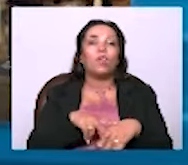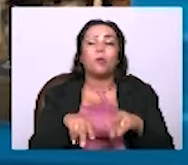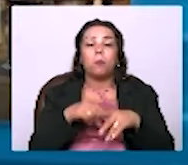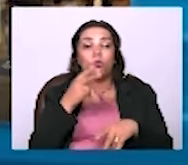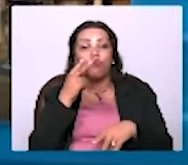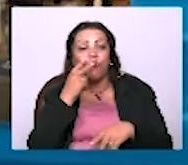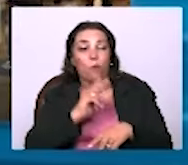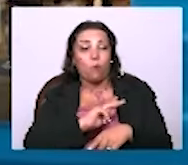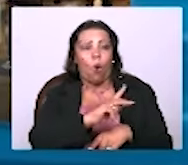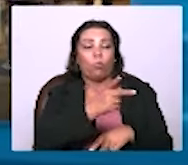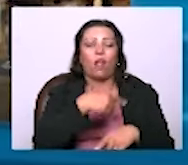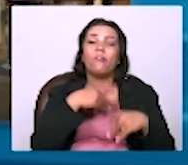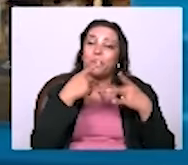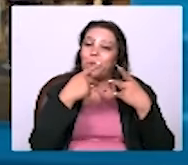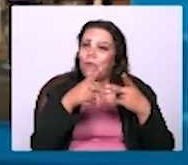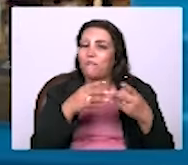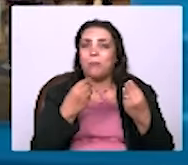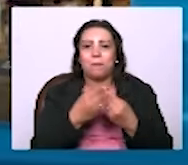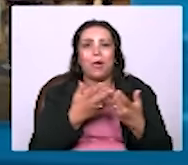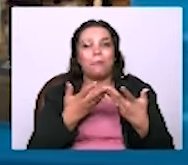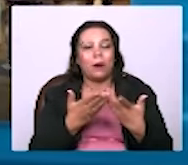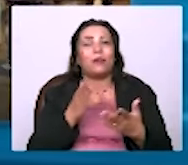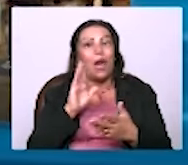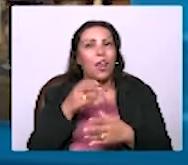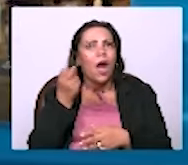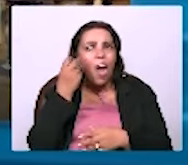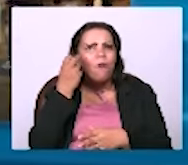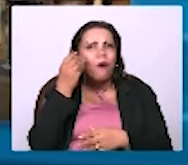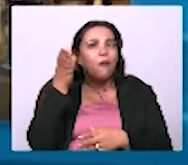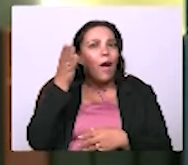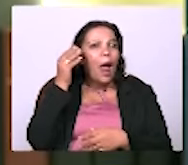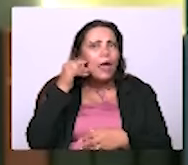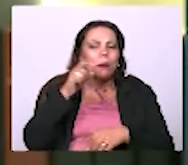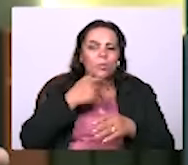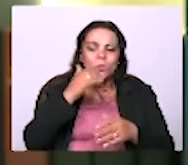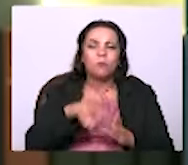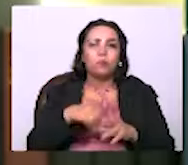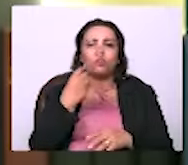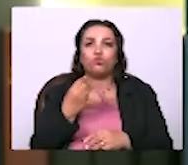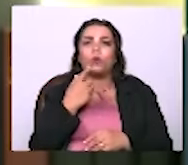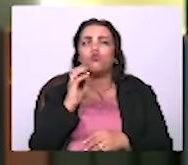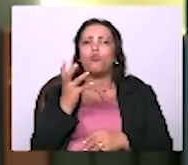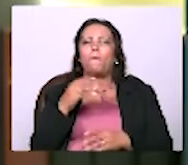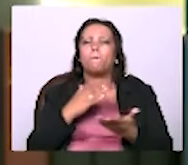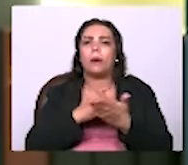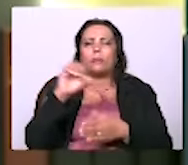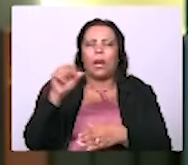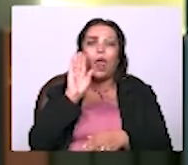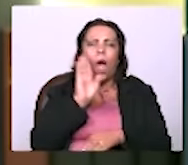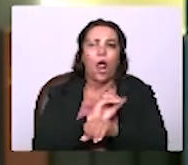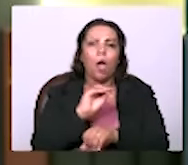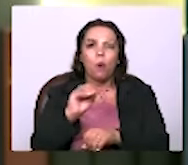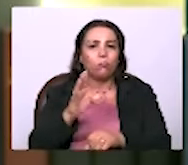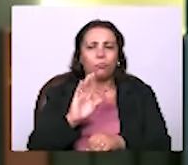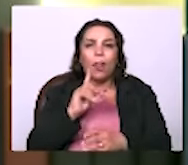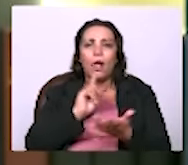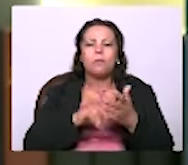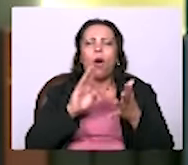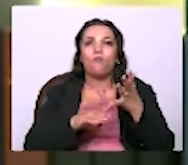الاخر والتنوع داخل المدرسه دي كلها من الافكار اللي هو بيتعلمها وهو صغير انا مش هستنى لما يبقى عنده شاب وعلمه الامر